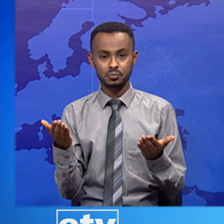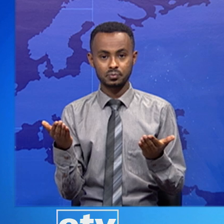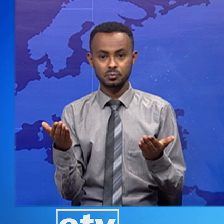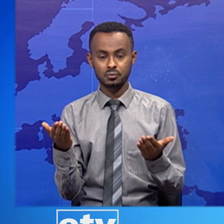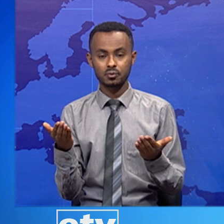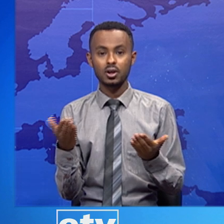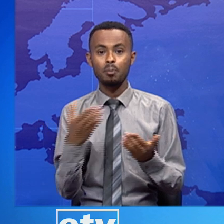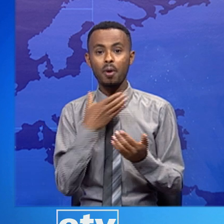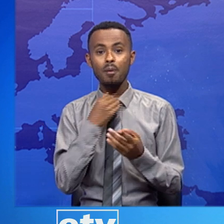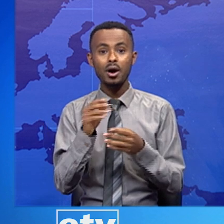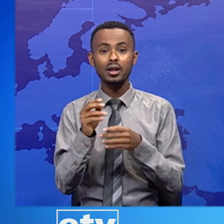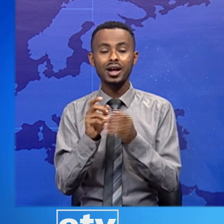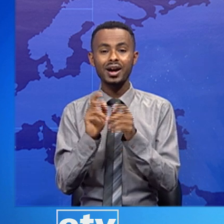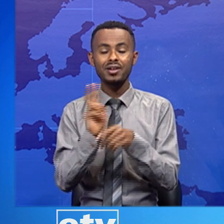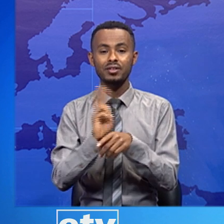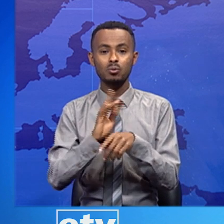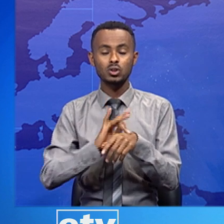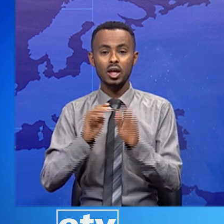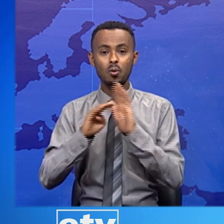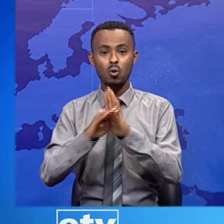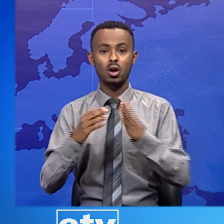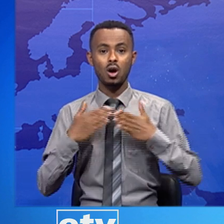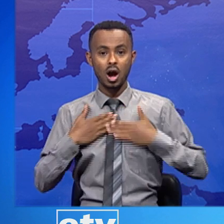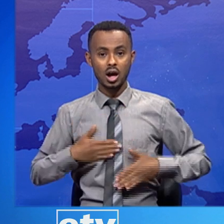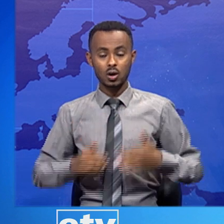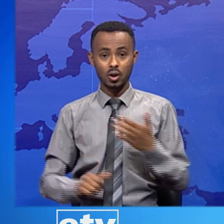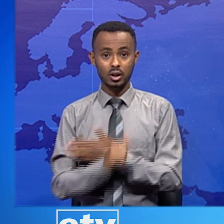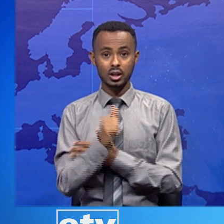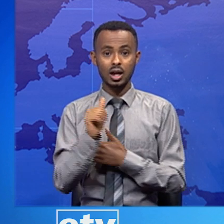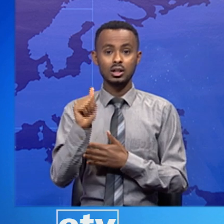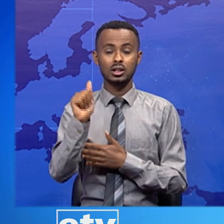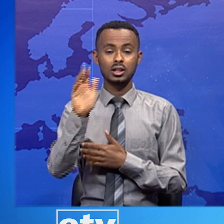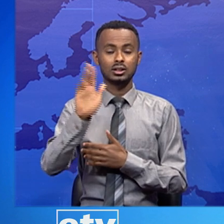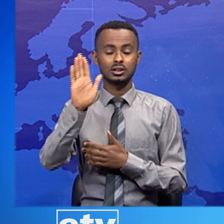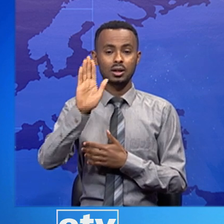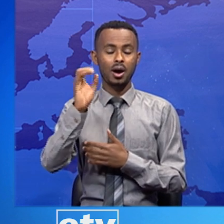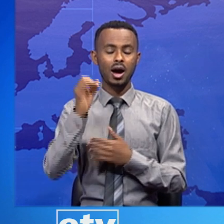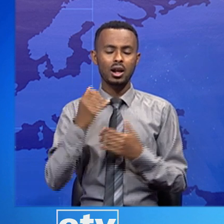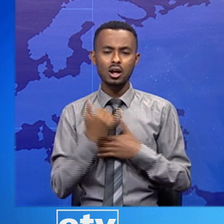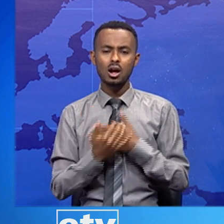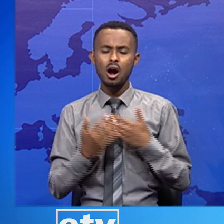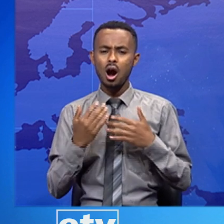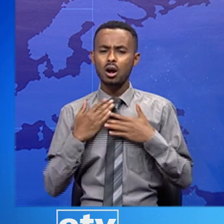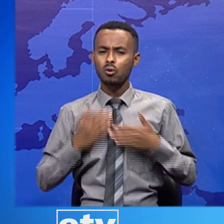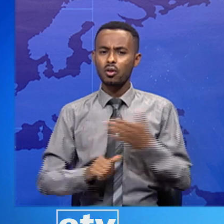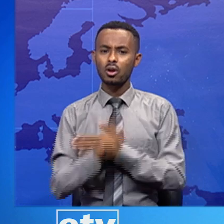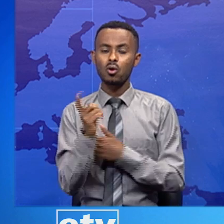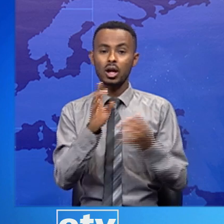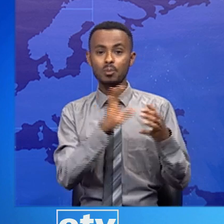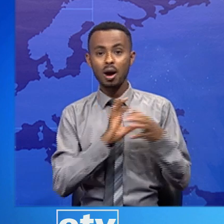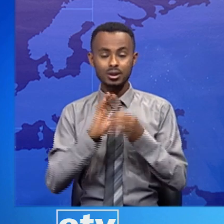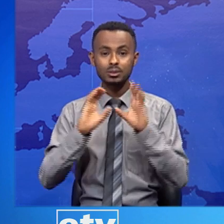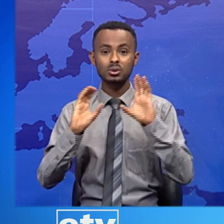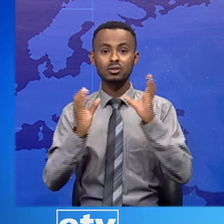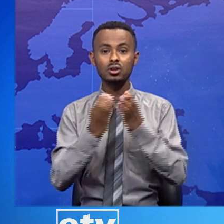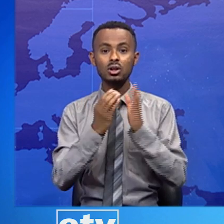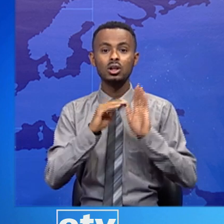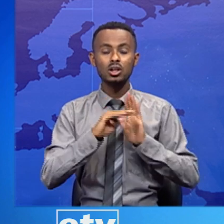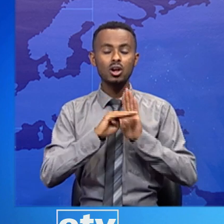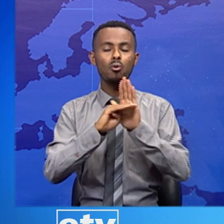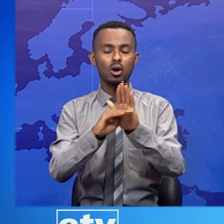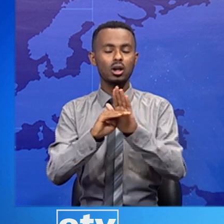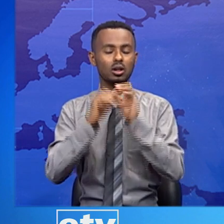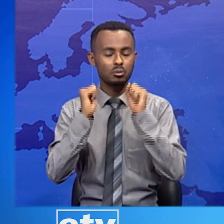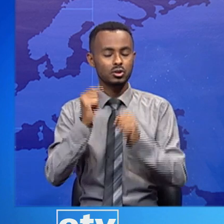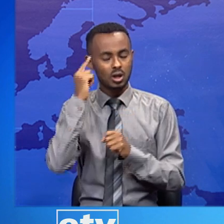ዋነኛው ነገር በአማርኛ ፊልሞች ላይ የሚወክለው አካል ጉዳተኛ ገጸ ባህሪ አካል ጉዳተኛ የሆነ የማህበረሰብ ክፍልንም ሊወክል